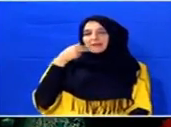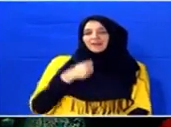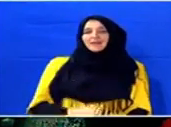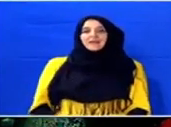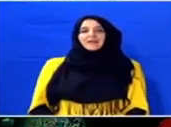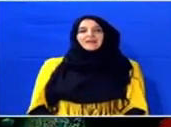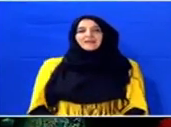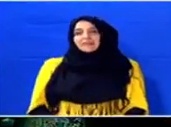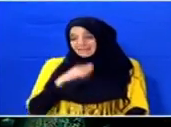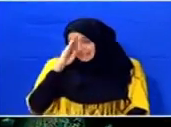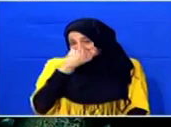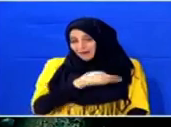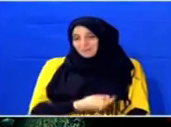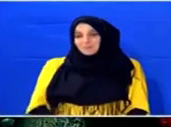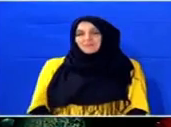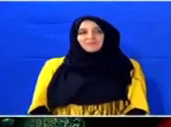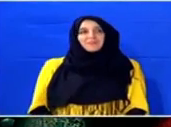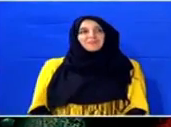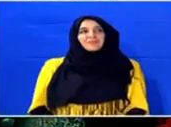السلام عليكم